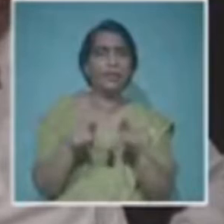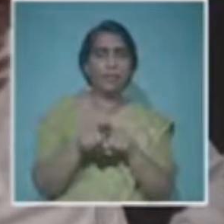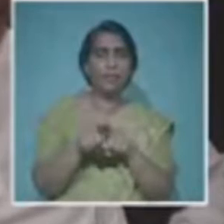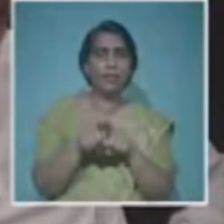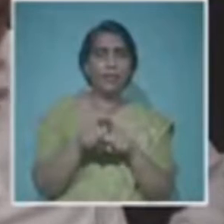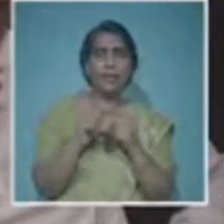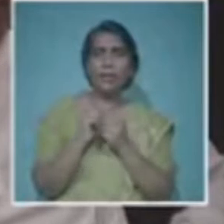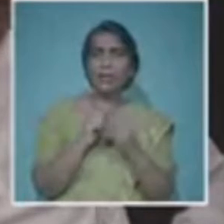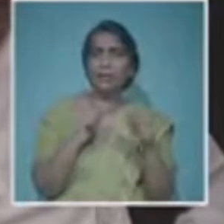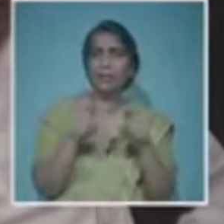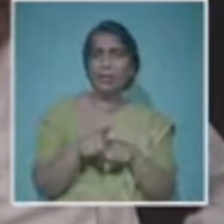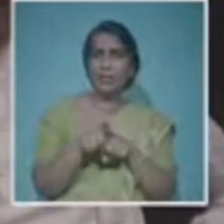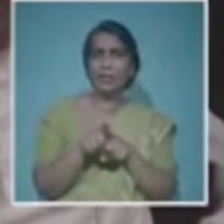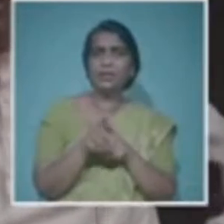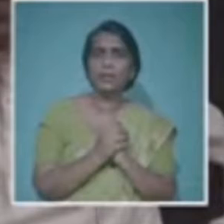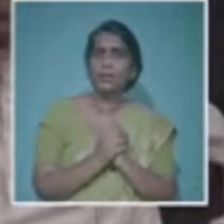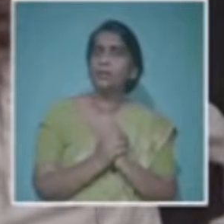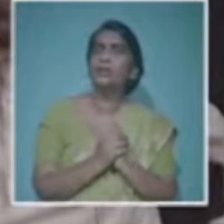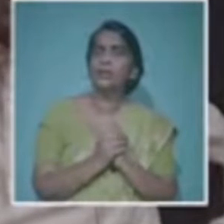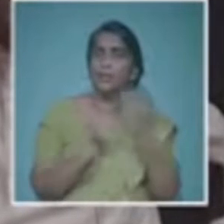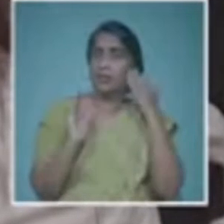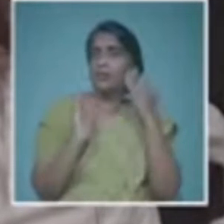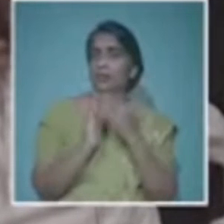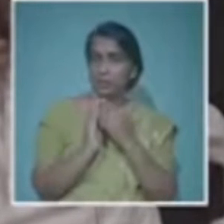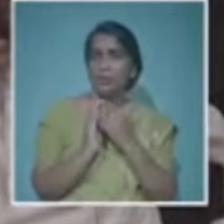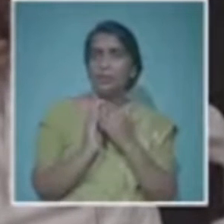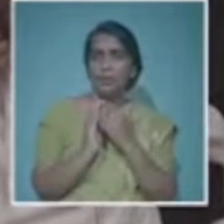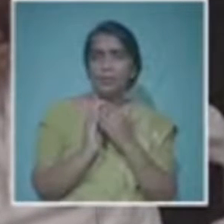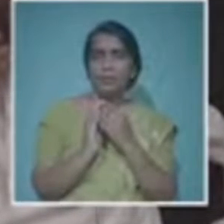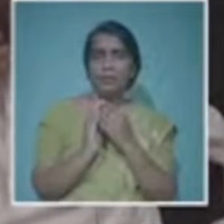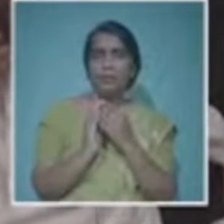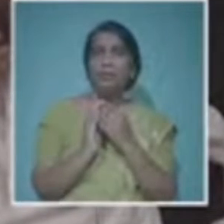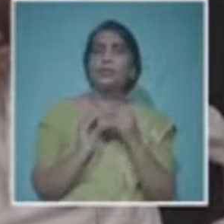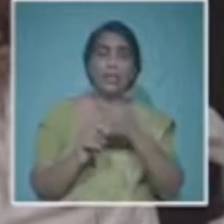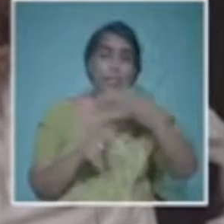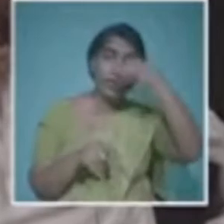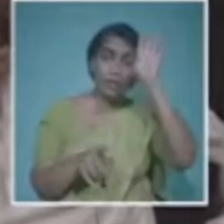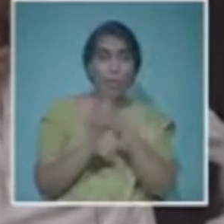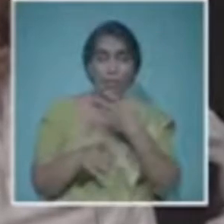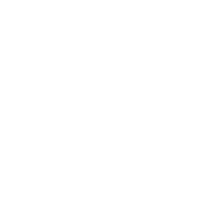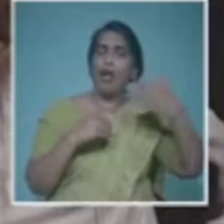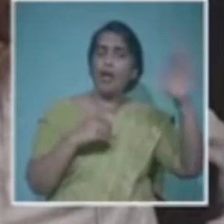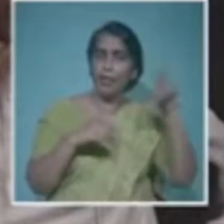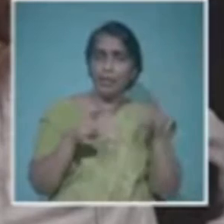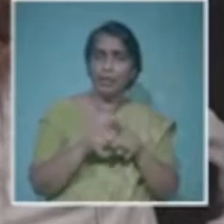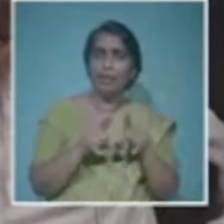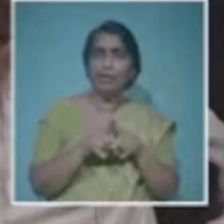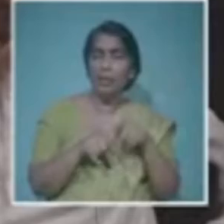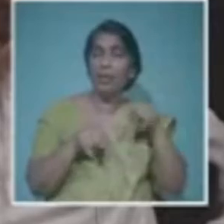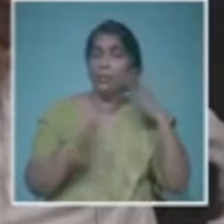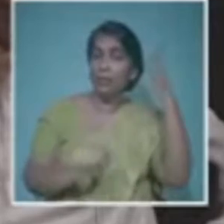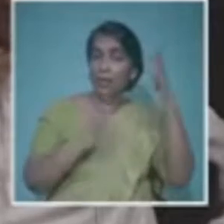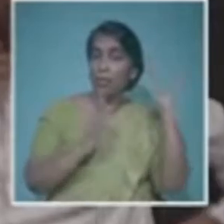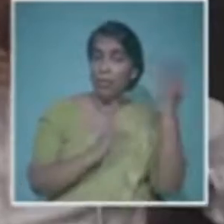ඔස්ට්‍රේලියාවටයි අවුට්සයිඩ් LLB කරන්නයි යවනවා. මේ ළමයින් ටික ඇතුළ අරගෙන සිංහලෙන් උගල එළියට දානවා. අද ඉන්දියාව ලෝකේ